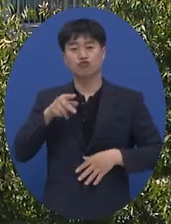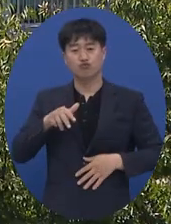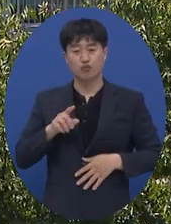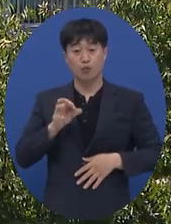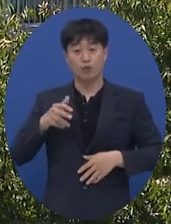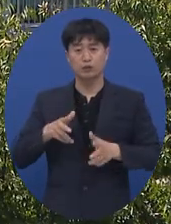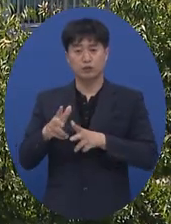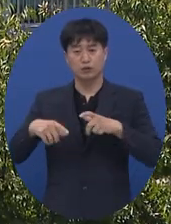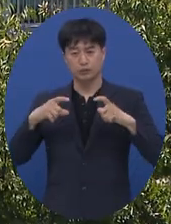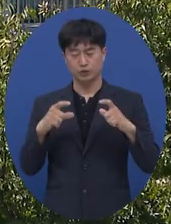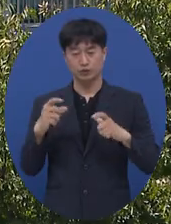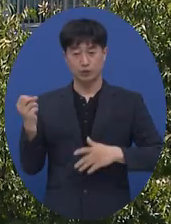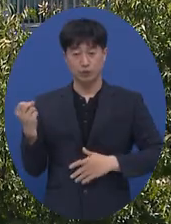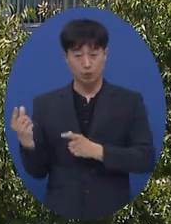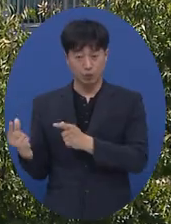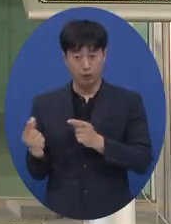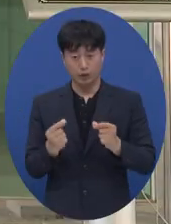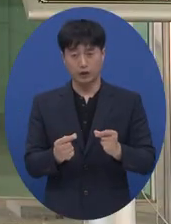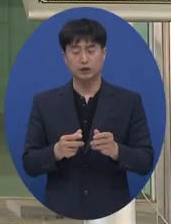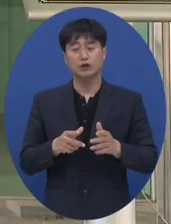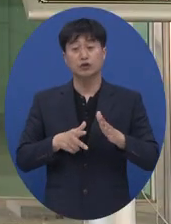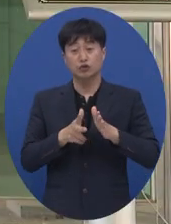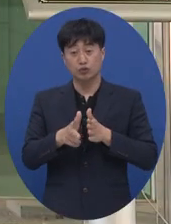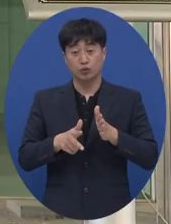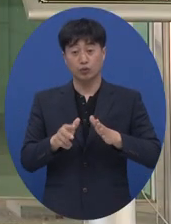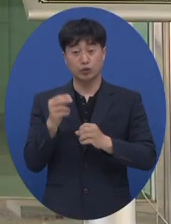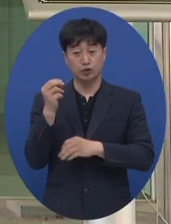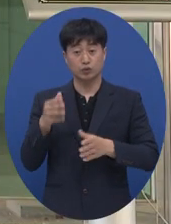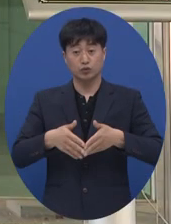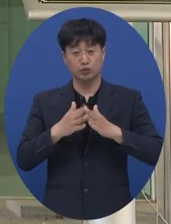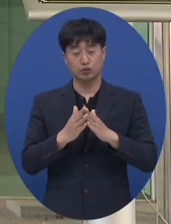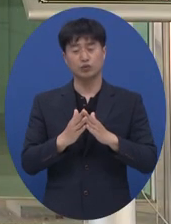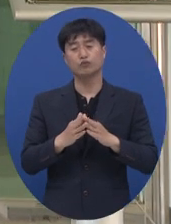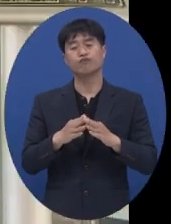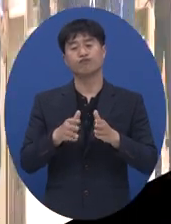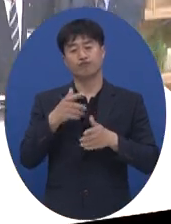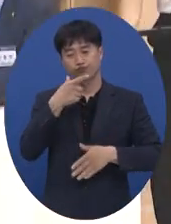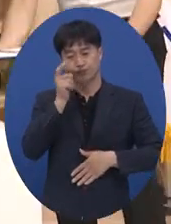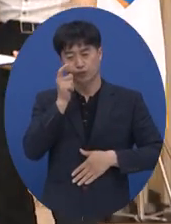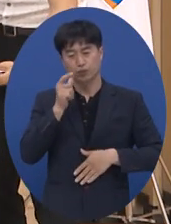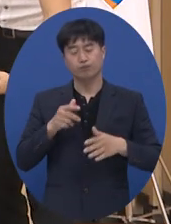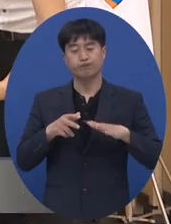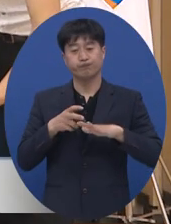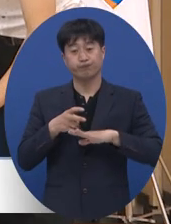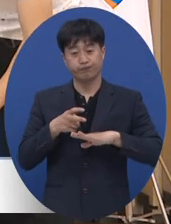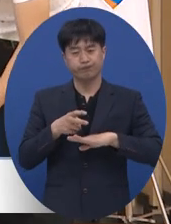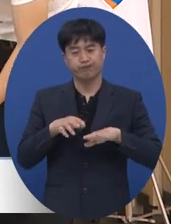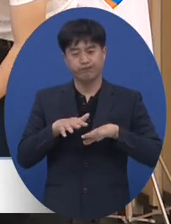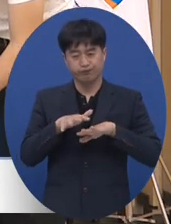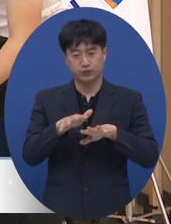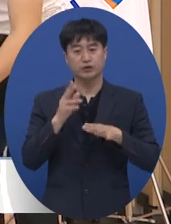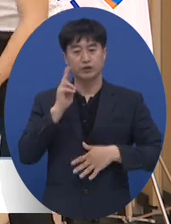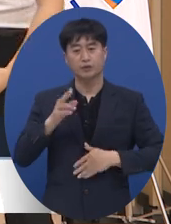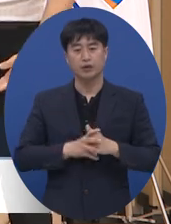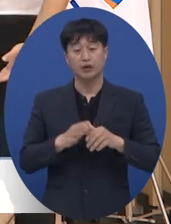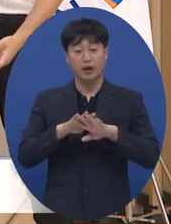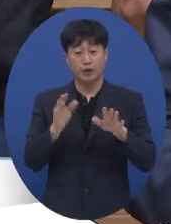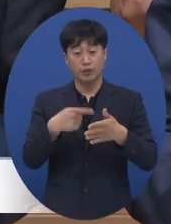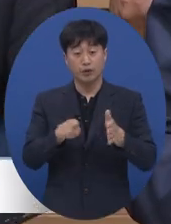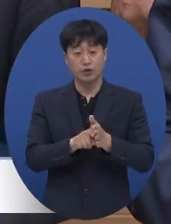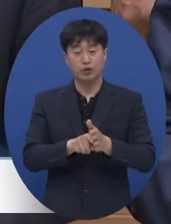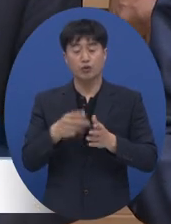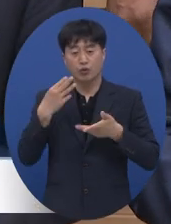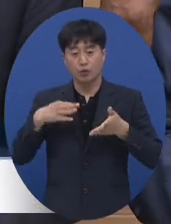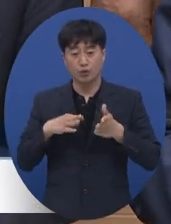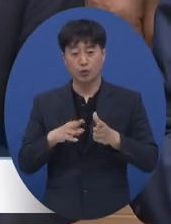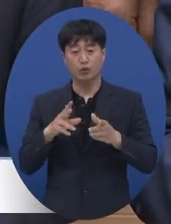성남 산업단지 또한 상대적으로 철도 기반 시설이 취약해 도로 체증이 심각합니다. 이를 해결하기 위해 경기도와 성남시,